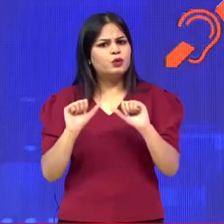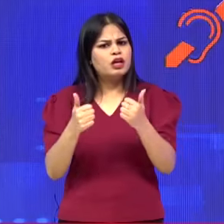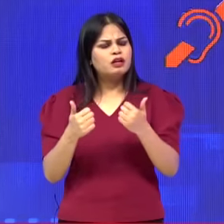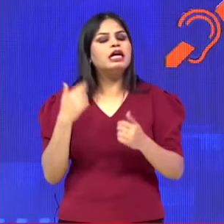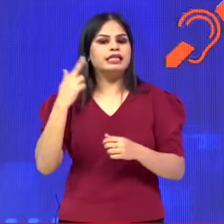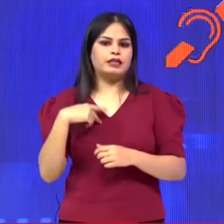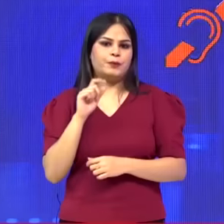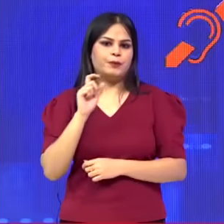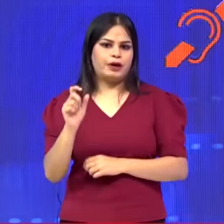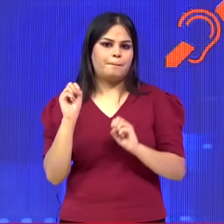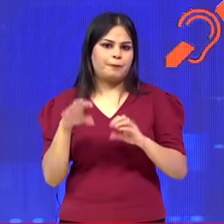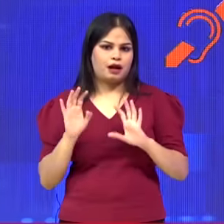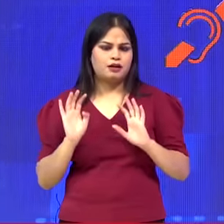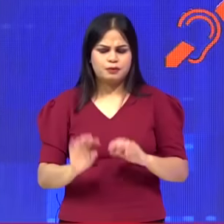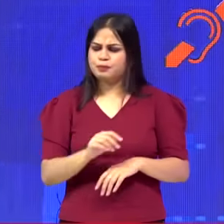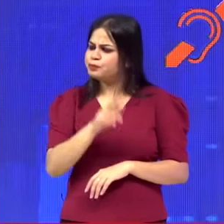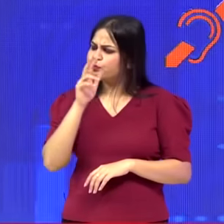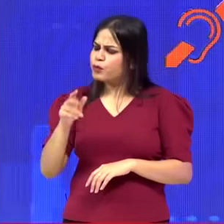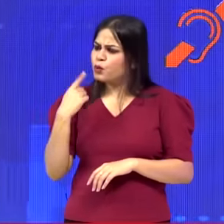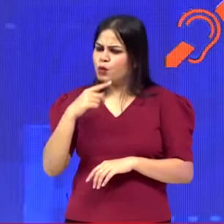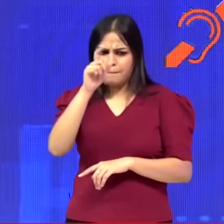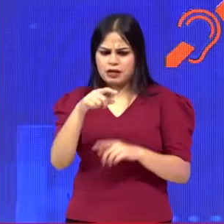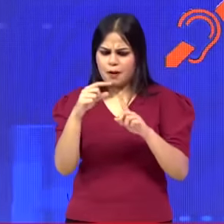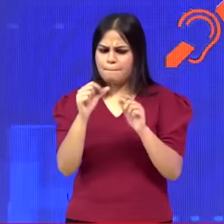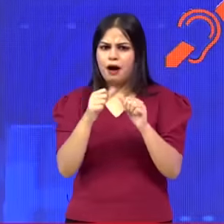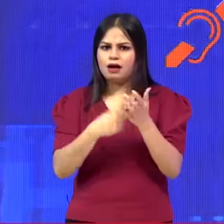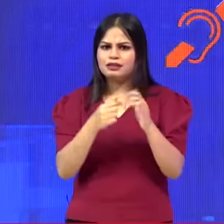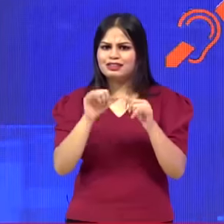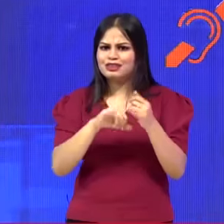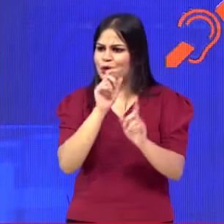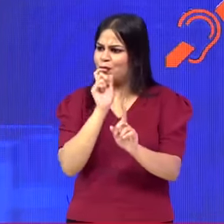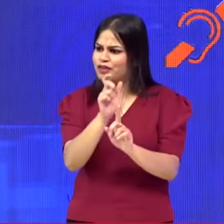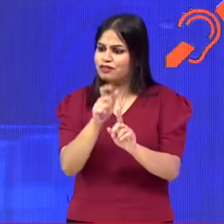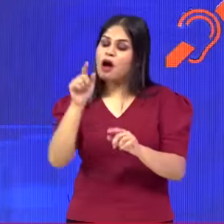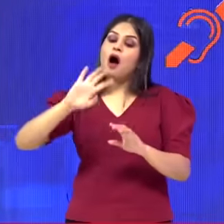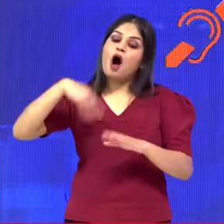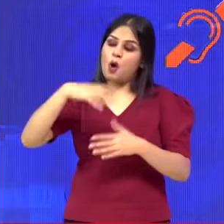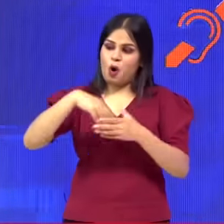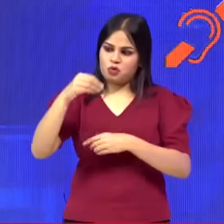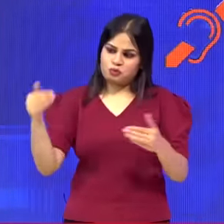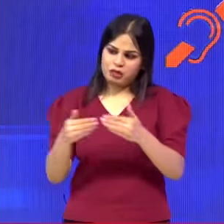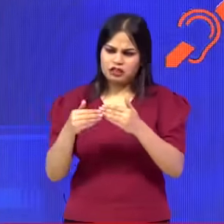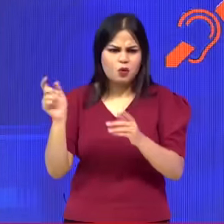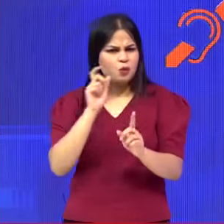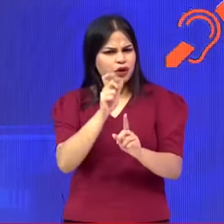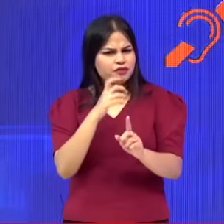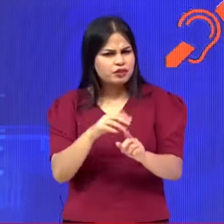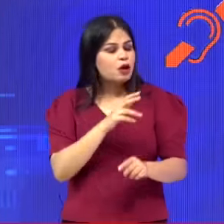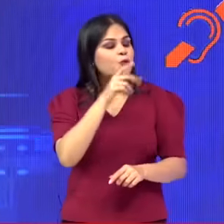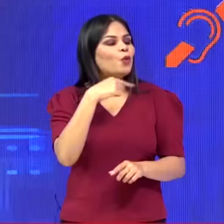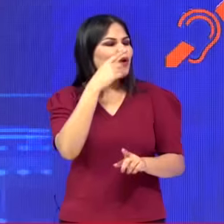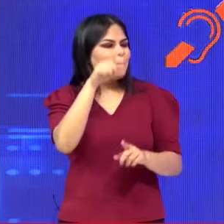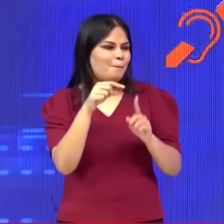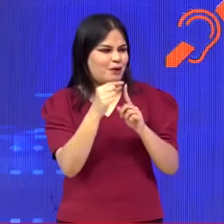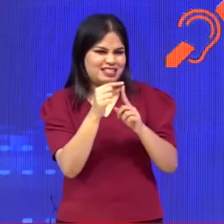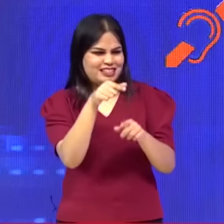कि मैं अपनी पे आ जाऊँ तुझे ठीक कर दूंगा, बाहर मिल। हाँ उन्होंने भी, वो पारस का